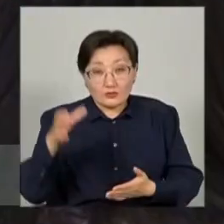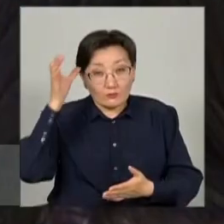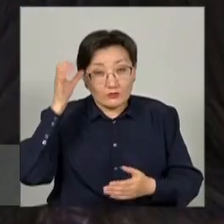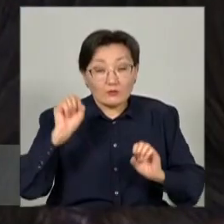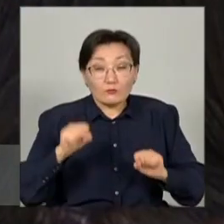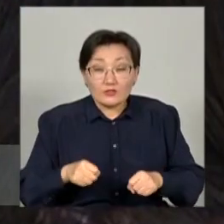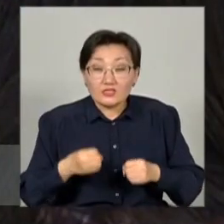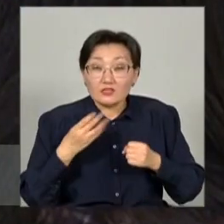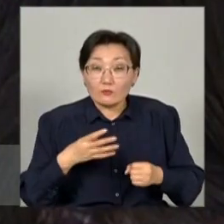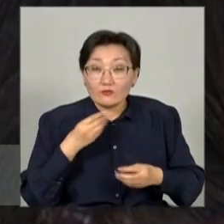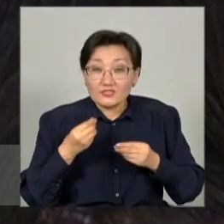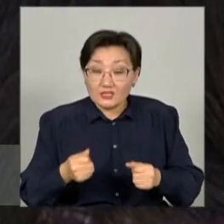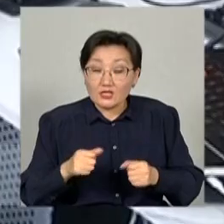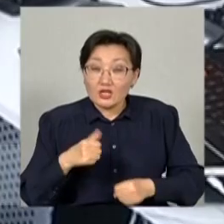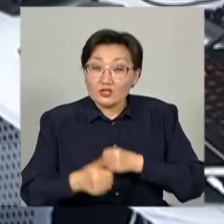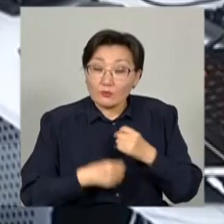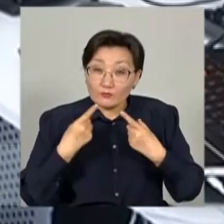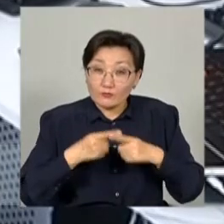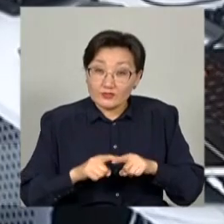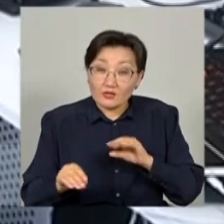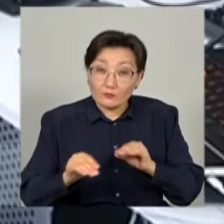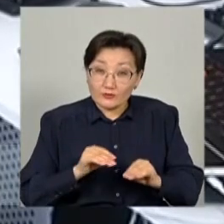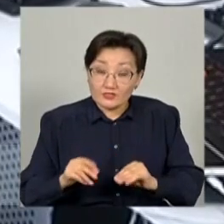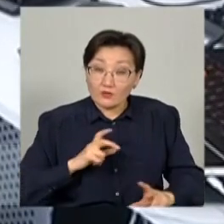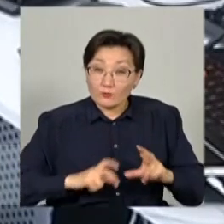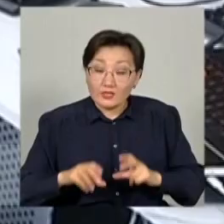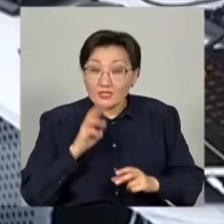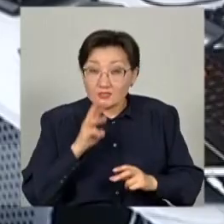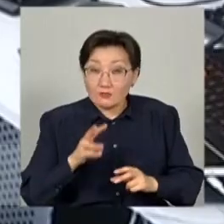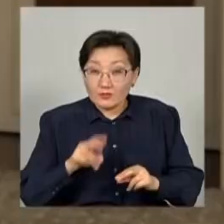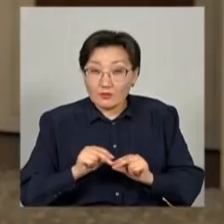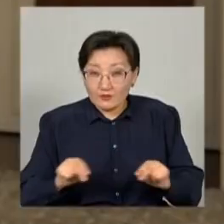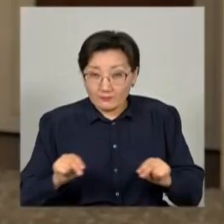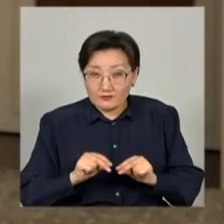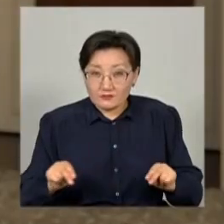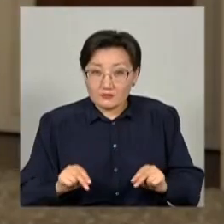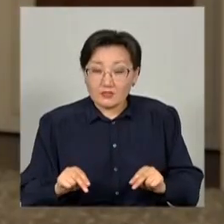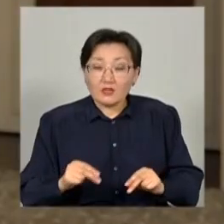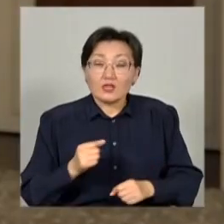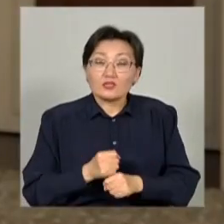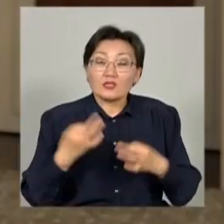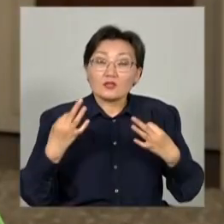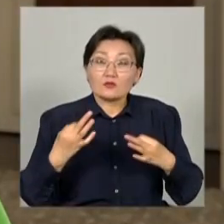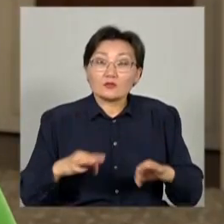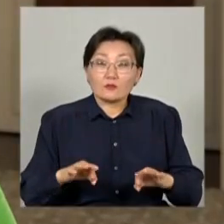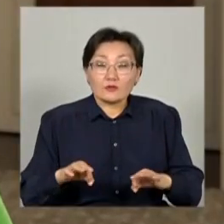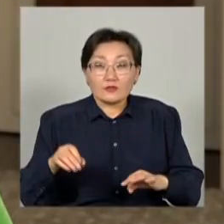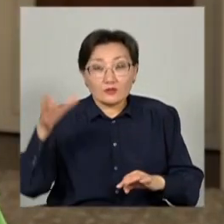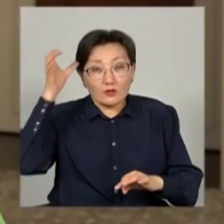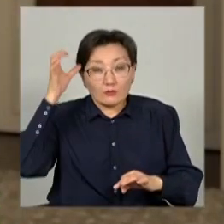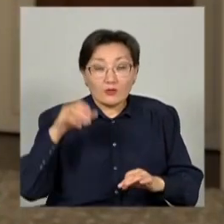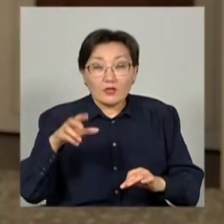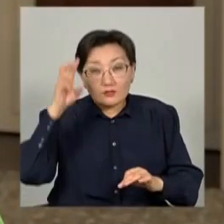может положительно сказаться на материально-технической базе вузов и зарплате преподавателей. Сделать доступное образование, государственная программа,